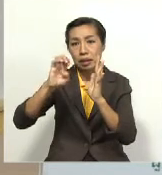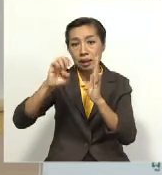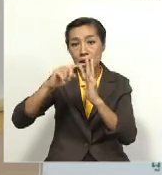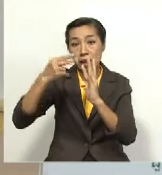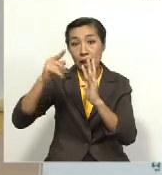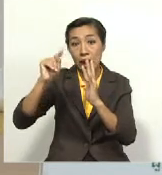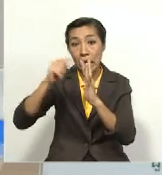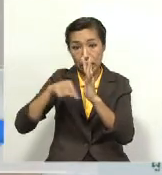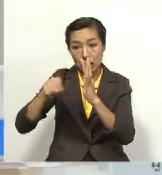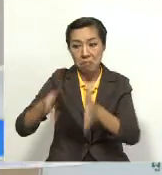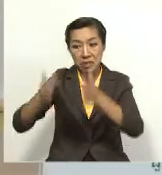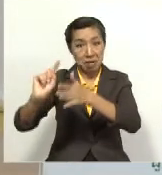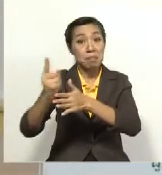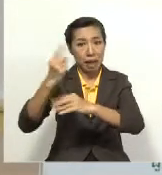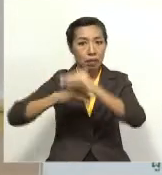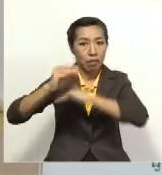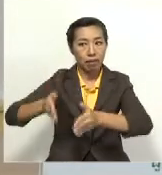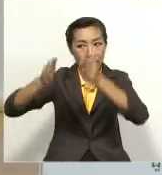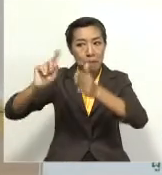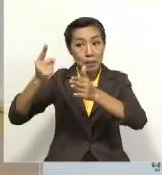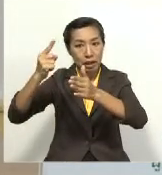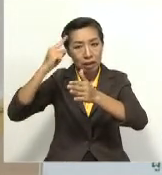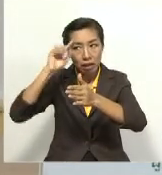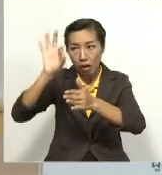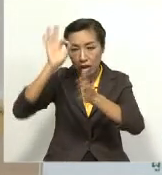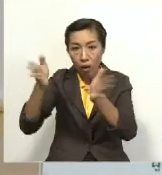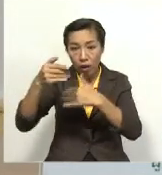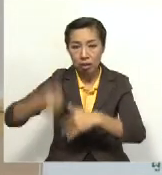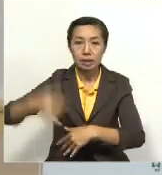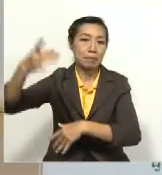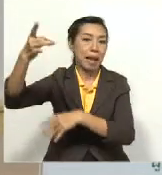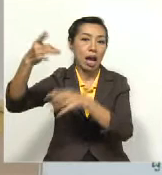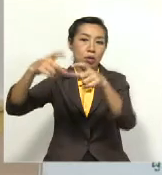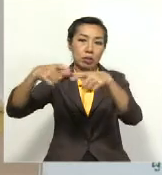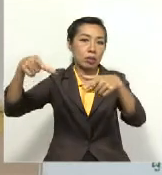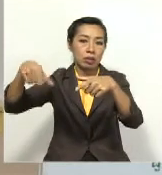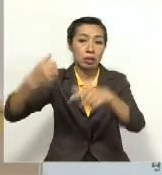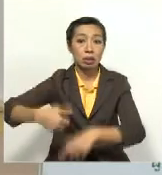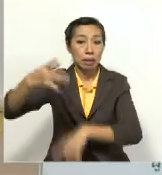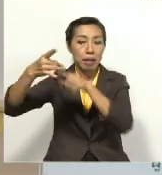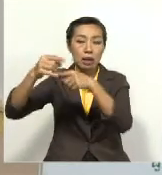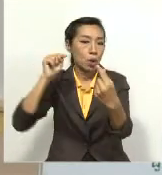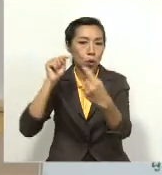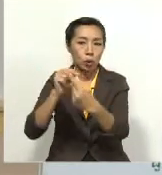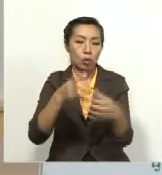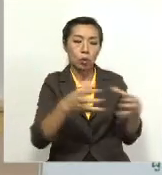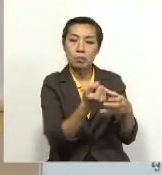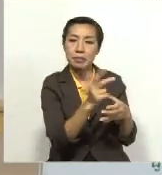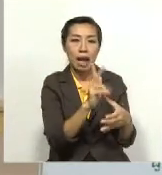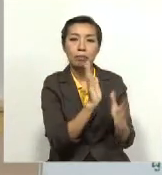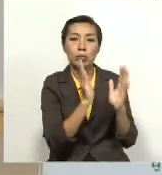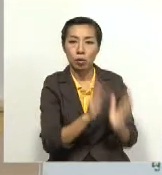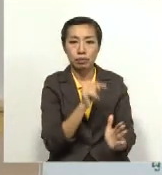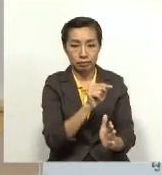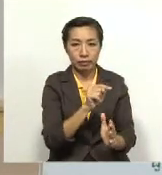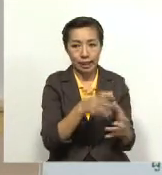สร้างขึ้นใหม่เสร็จนะครับแล้วก็อยู่ในชั้นที่8เราก็กันไว้1ชั้นสำหรับการเตรียมรับในกรณีนี้นะครับ